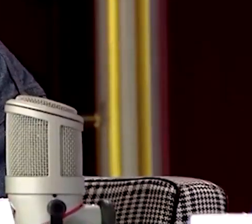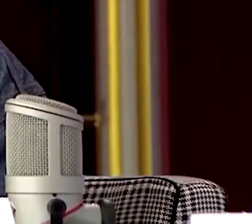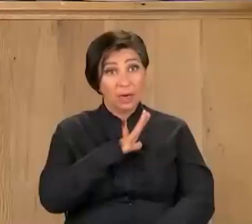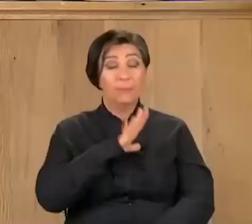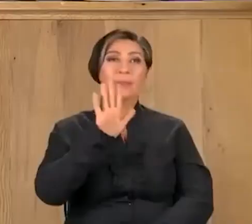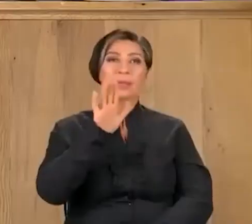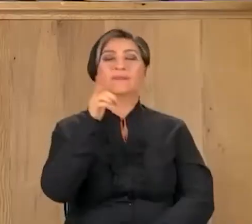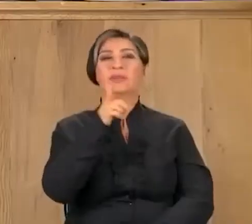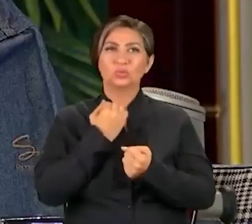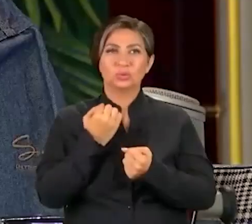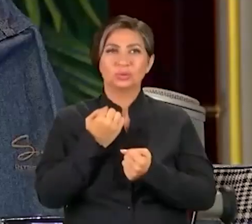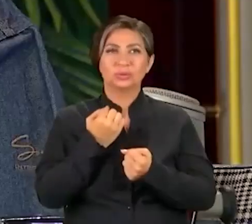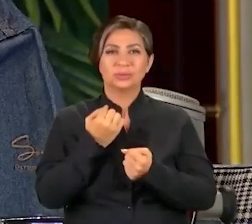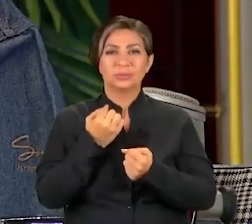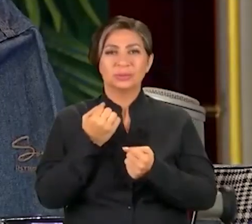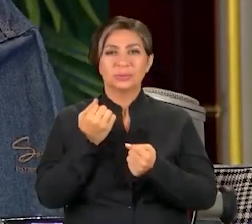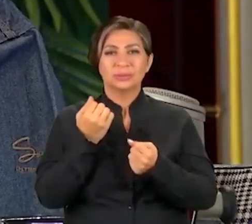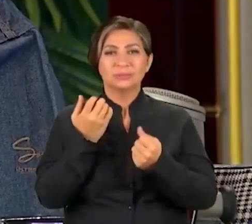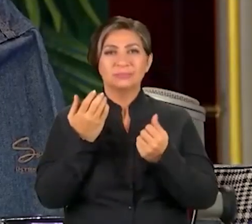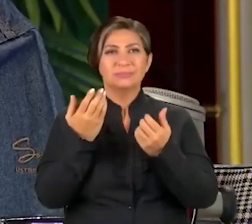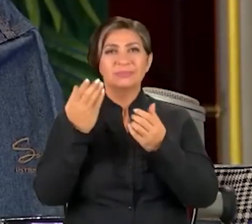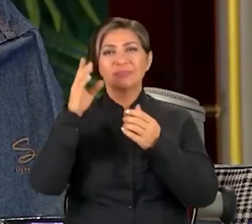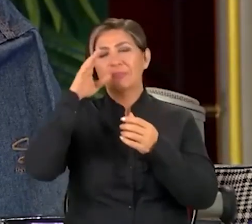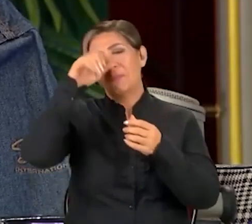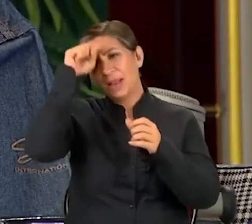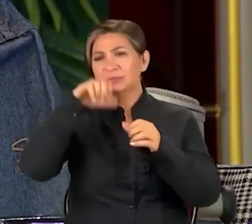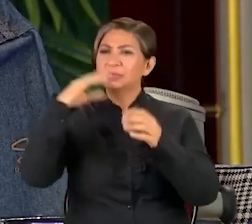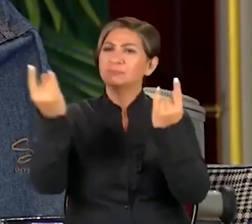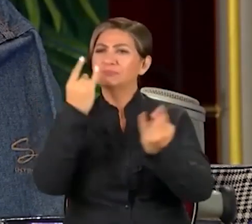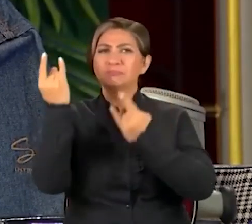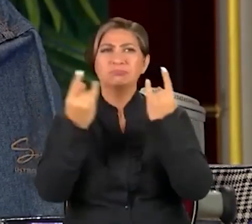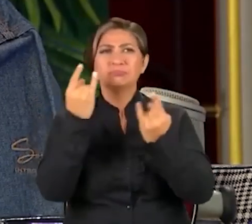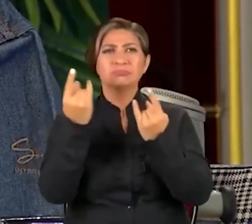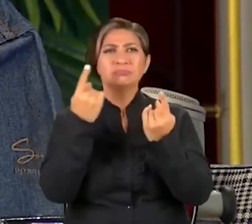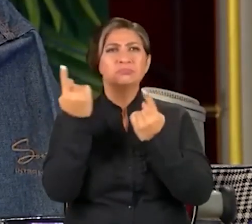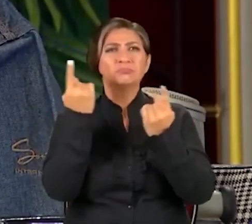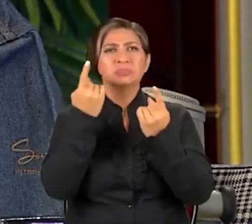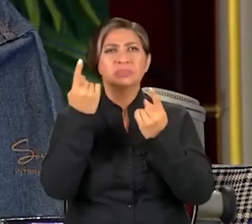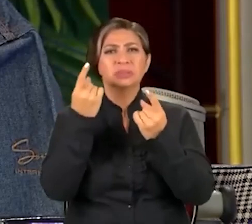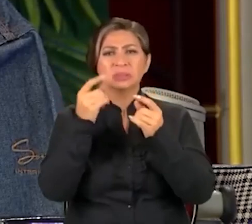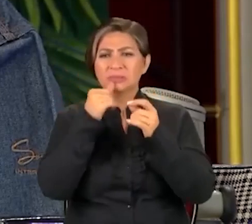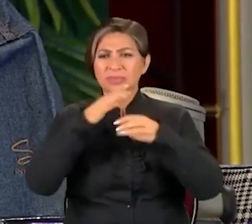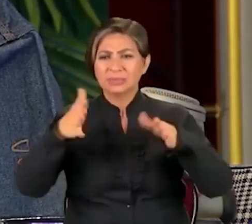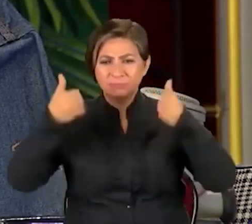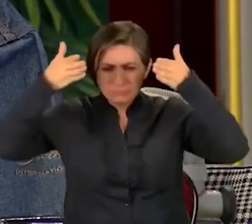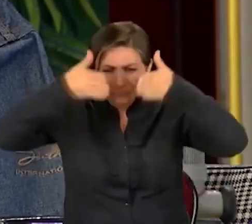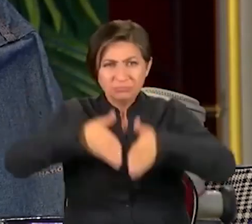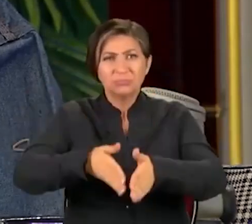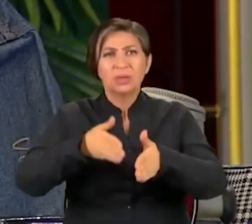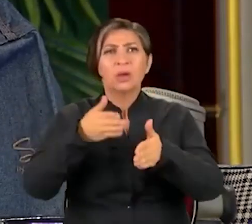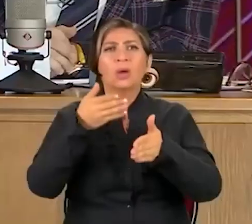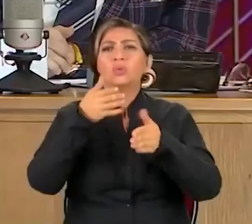Mükemmel. Peki, videomuzu görelim. Takılıyorlarmış Berlin'de. Takılırken birden kanala atlamış. Yüzmeyi de